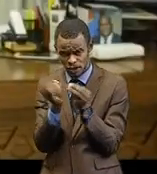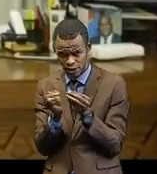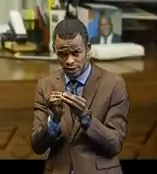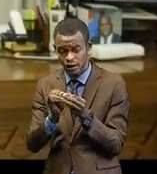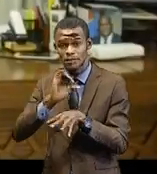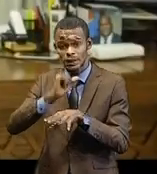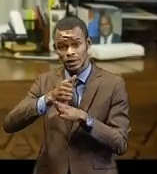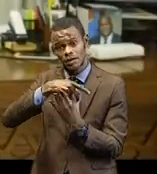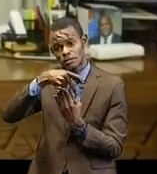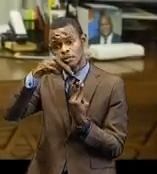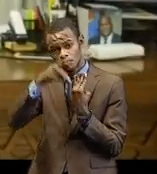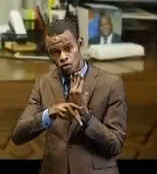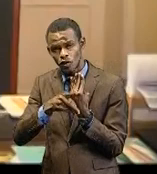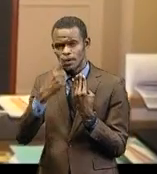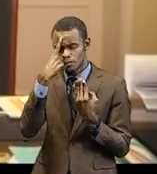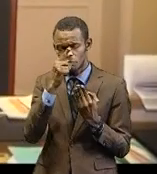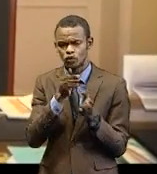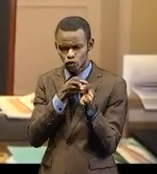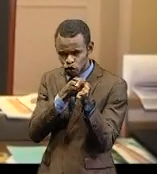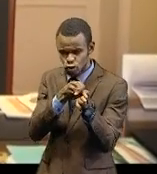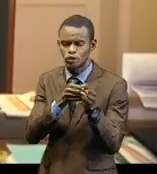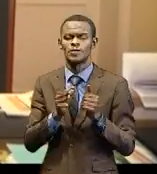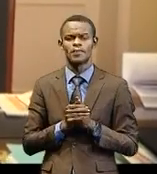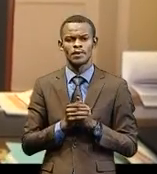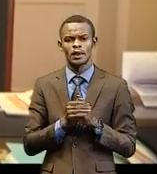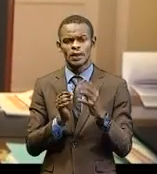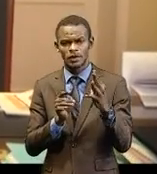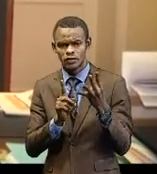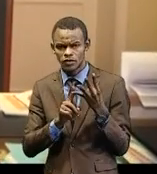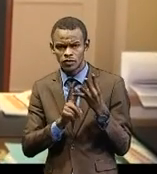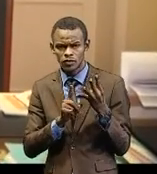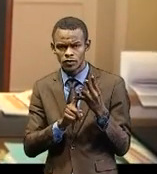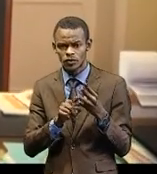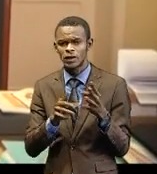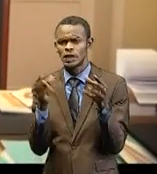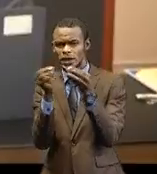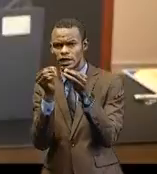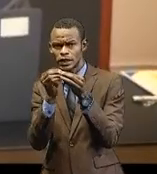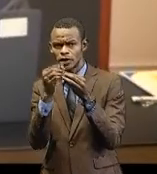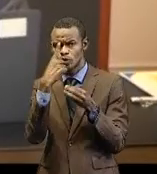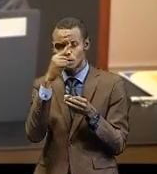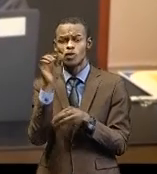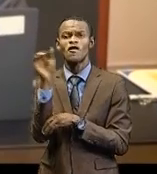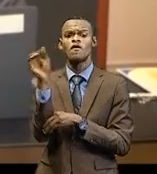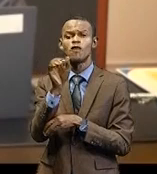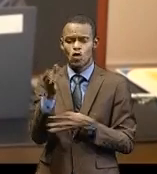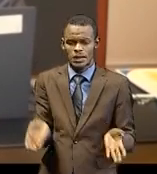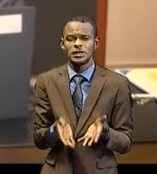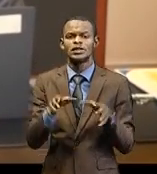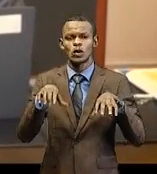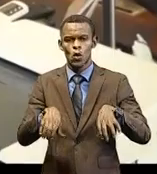d'un cadre légal irrelatif, la tenue des États généraux de la forêt de la République démocratique du Congo et